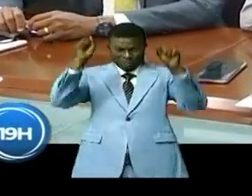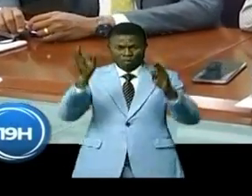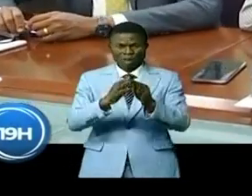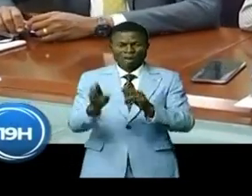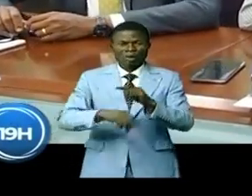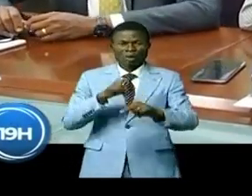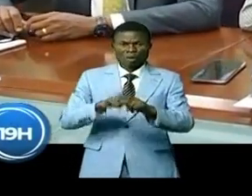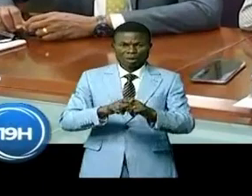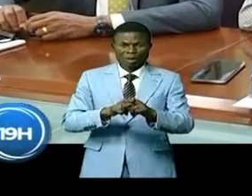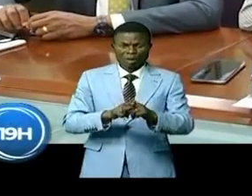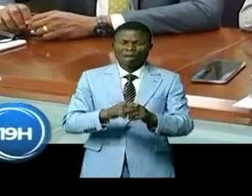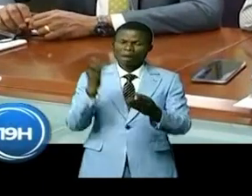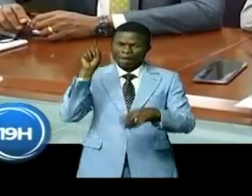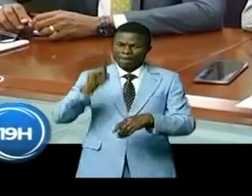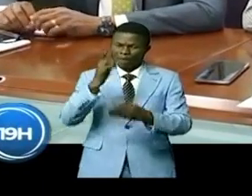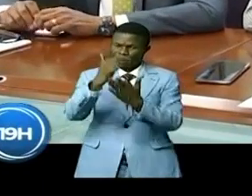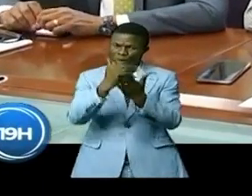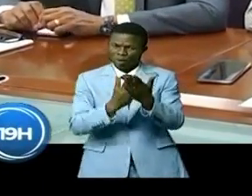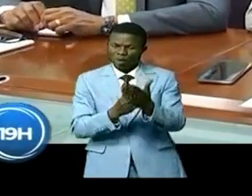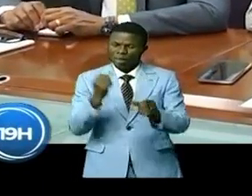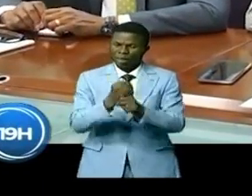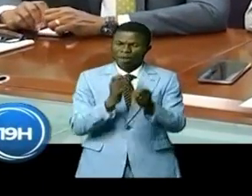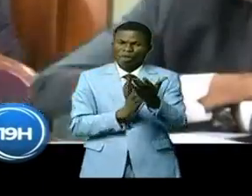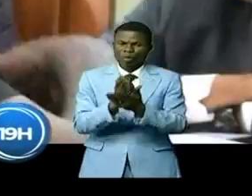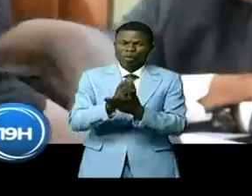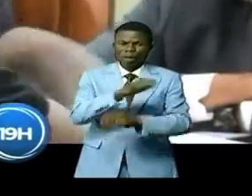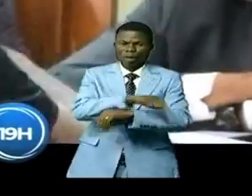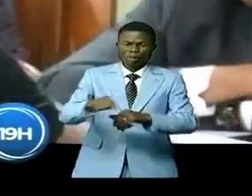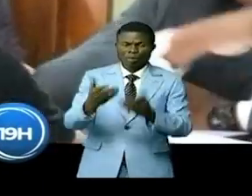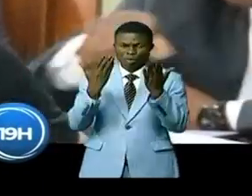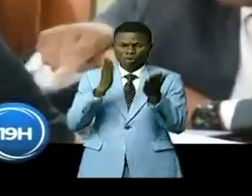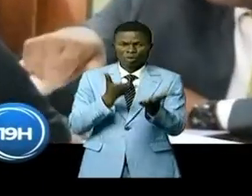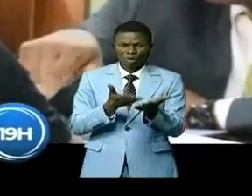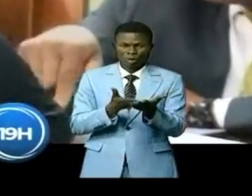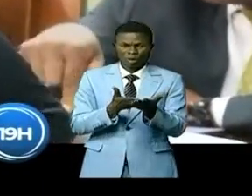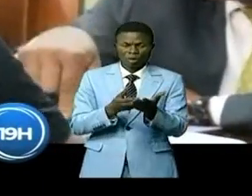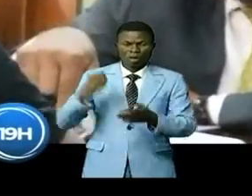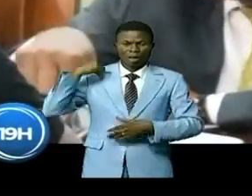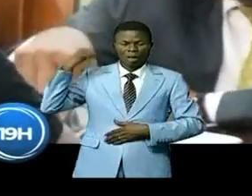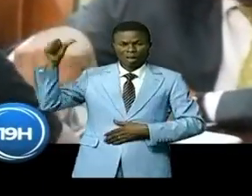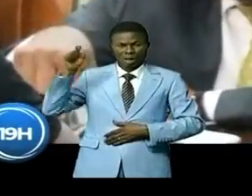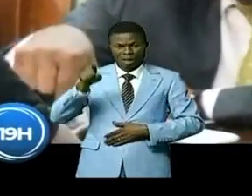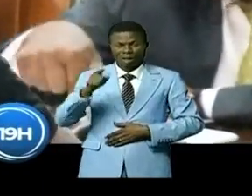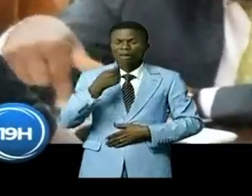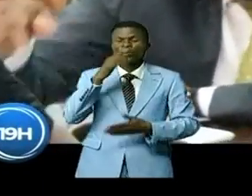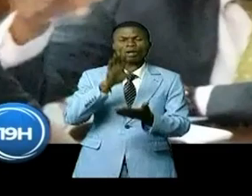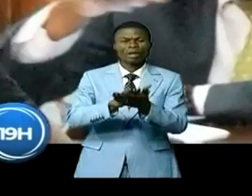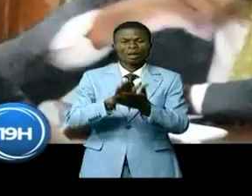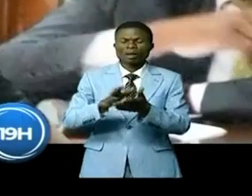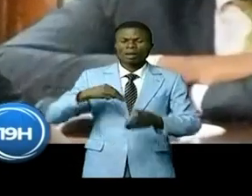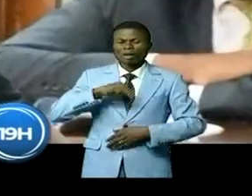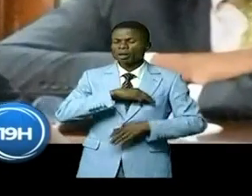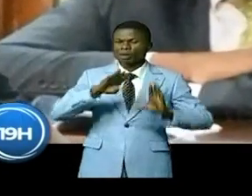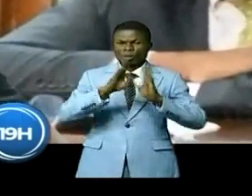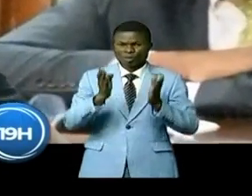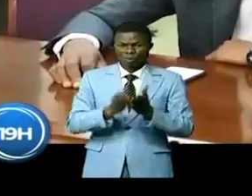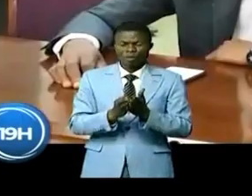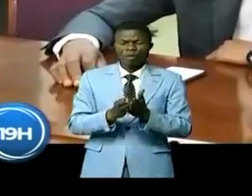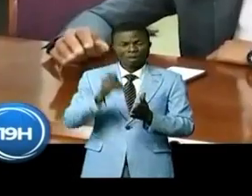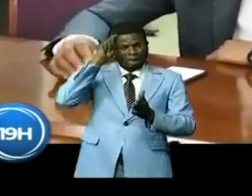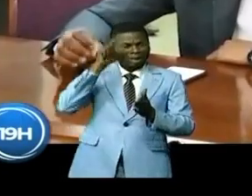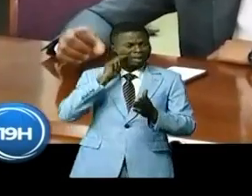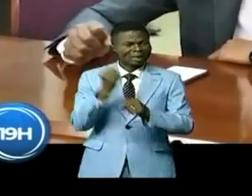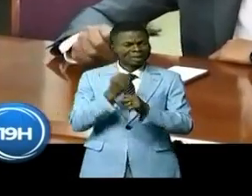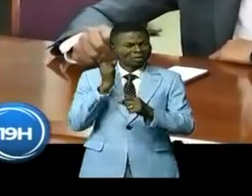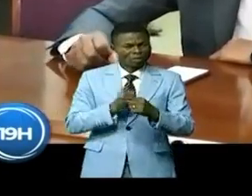nationale, reprenant les besoins pour le bon fonctionnement du bureau d'études. André Mbata a félicité le membre qui, dans le contexte parfois